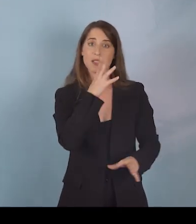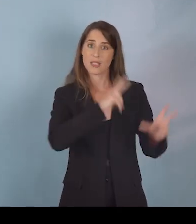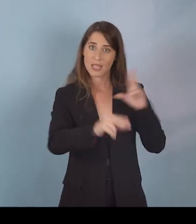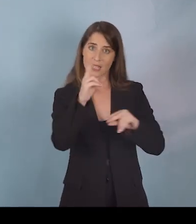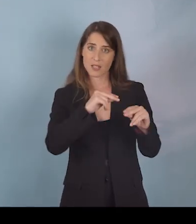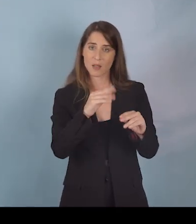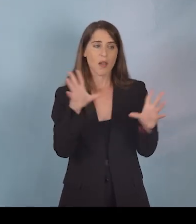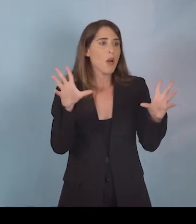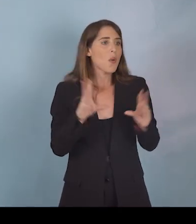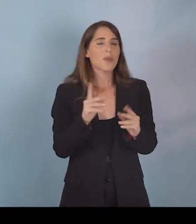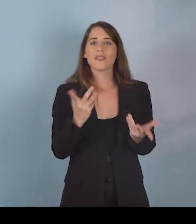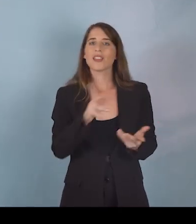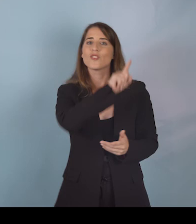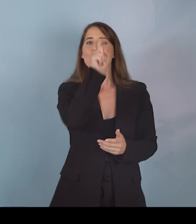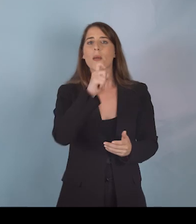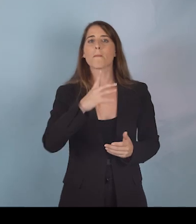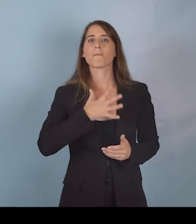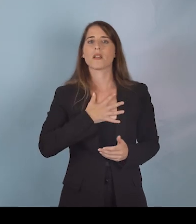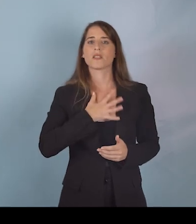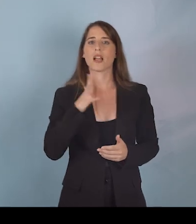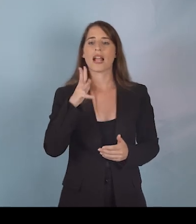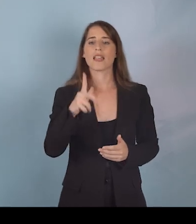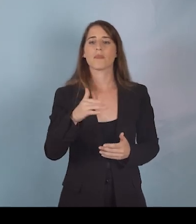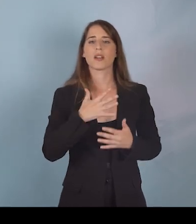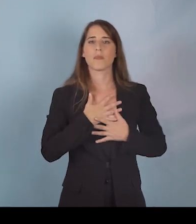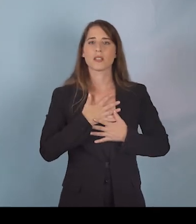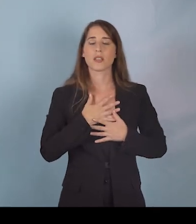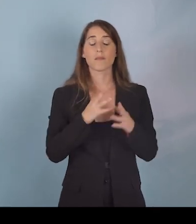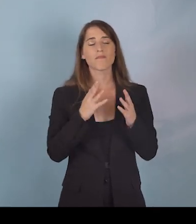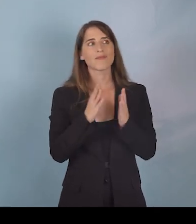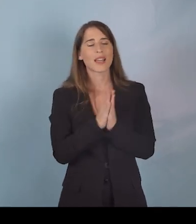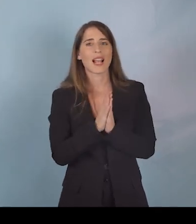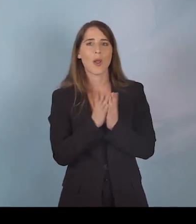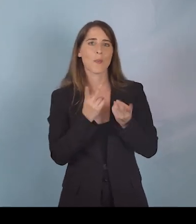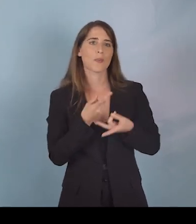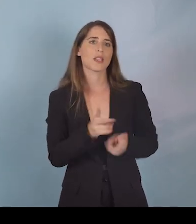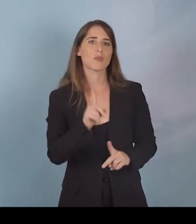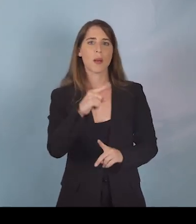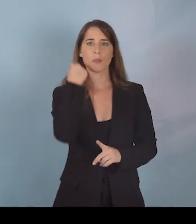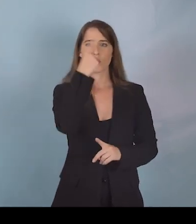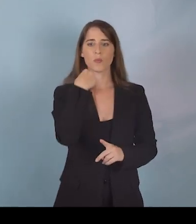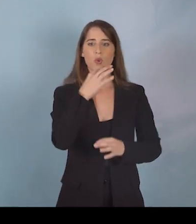αφορούν στις ζωές μας και στην καθημερινότητά μας. Και επιτρέψτε μου ένα προσωπικό σχόλιο.